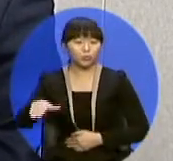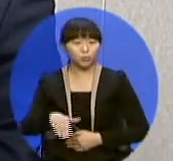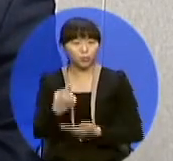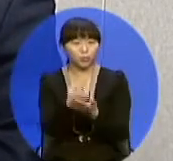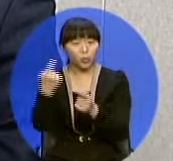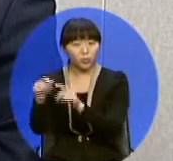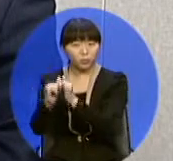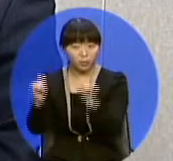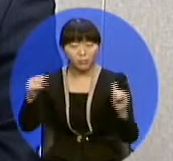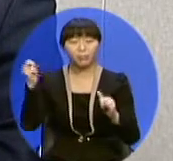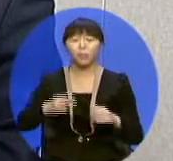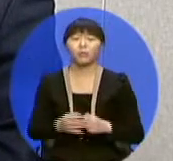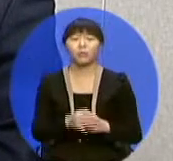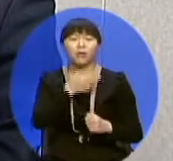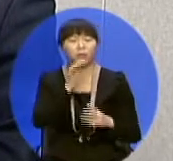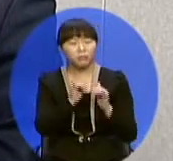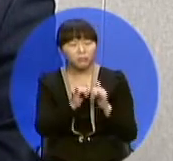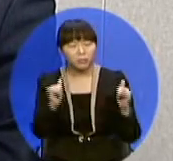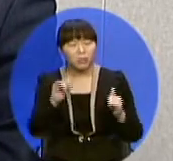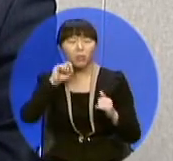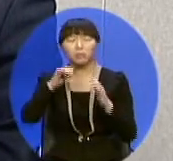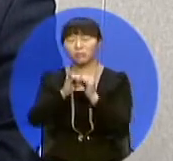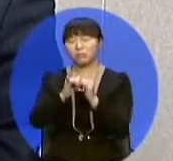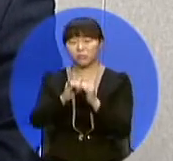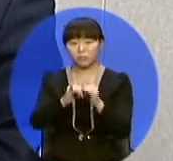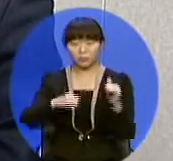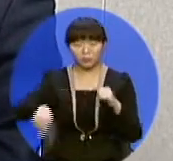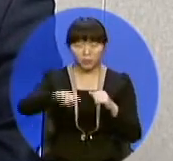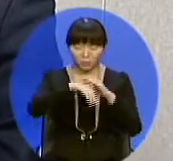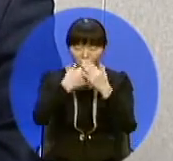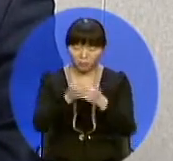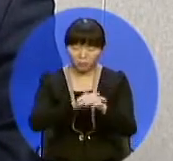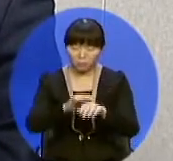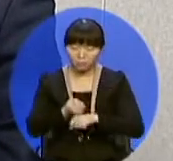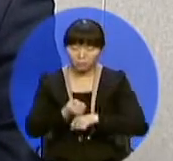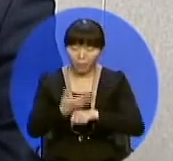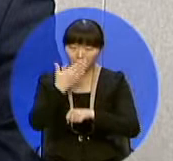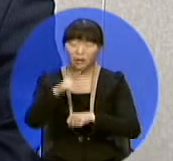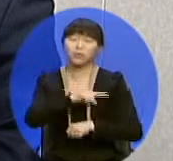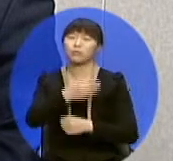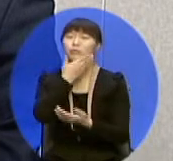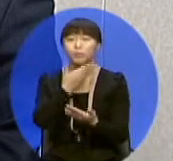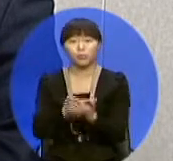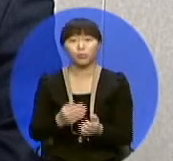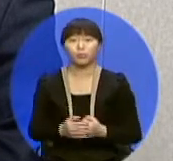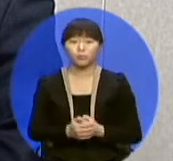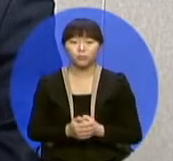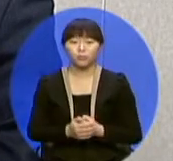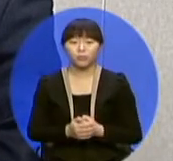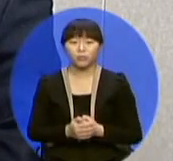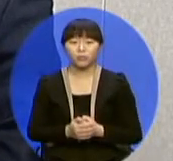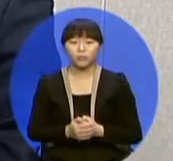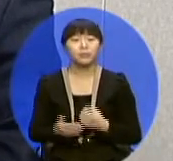우리 소외계층이나 또 어르신들이나 이렇게 어려운 분들한테 제대로 전달이 되는 게 제일 중요하다고 생각합니다. 그런